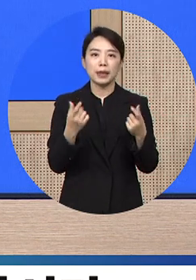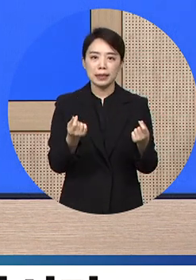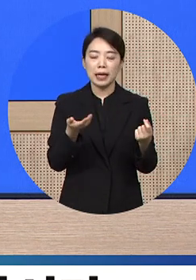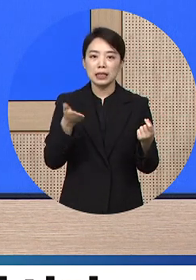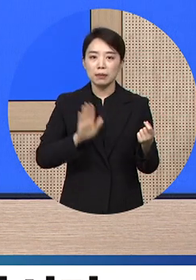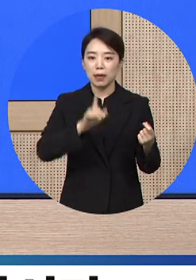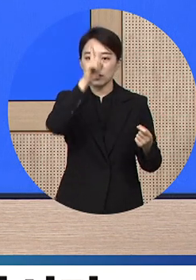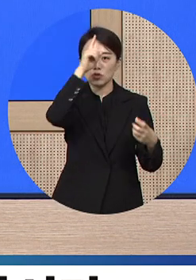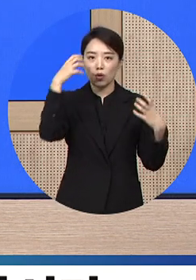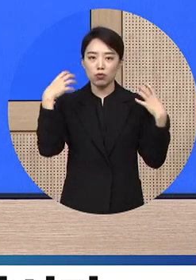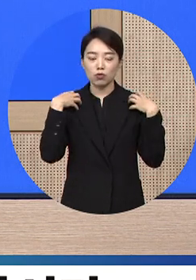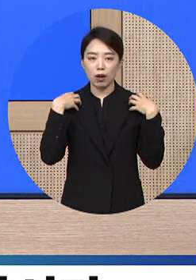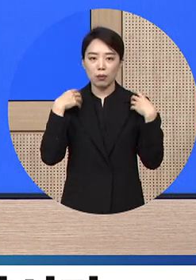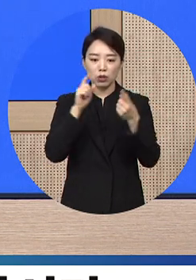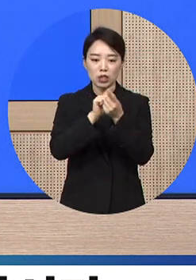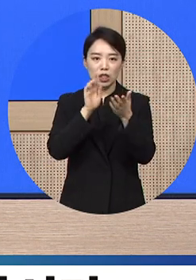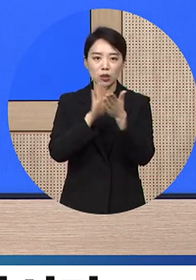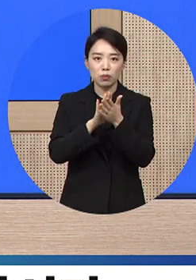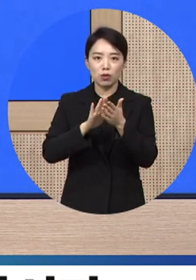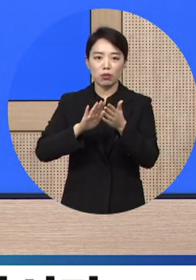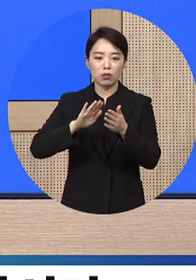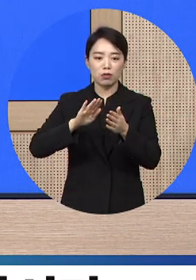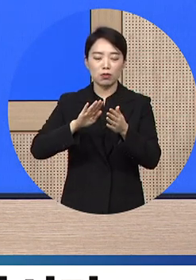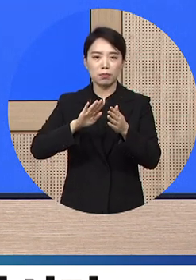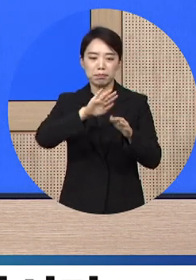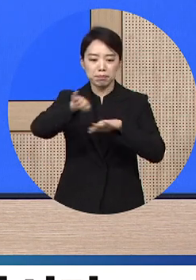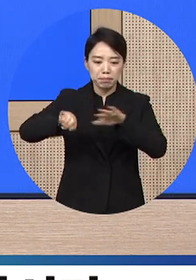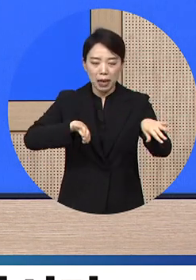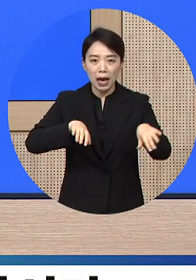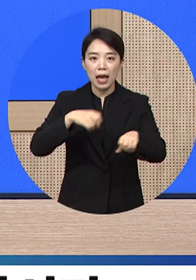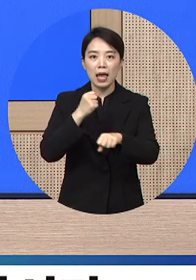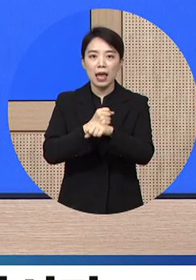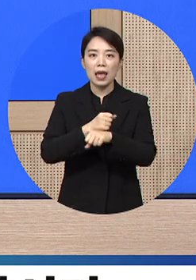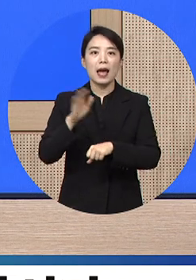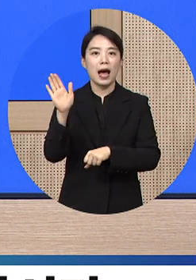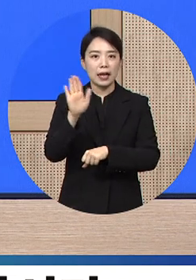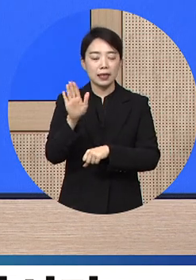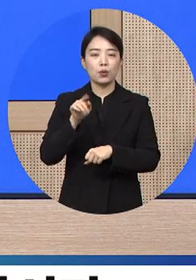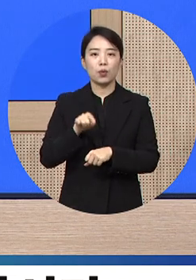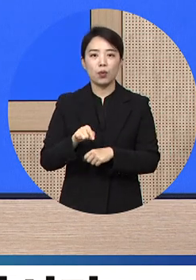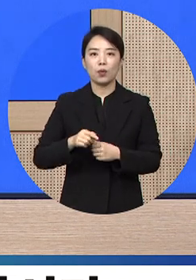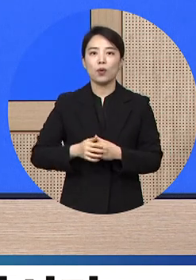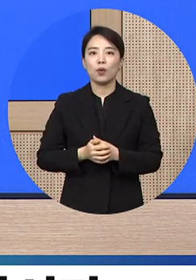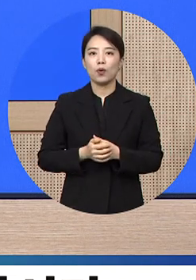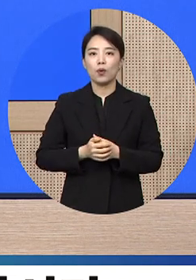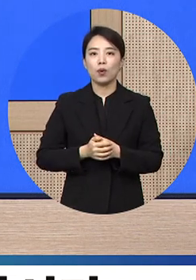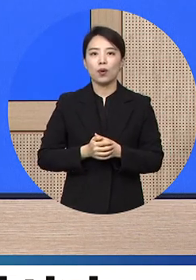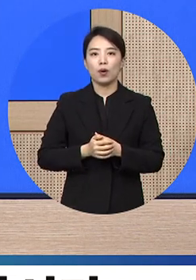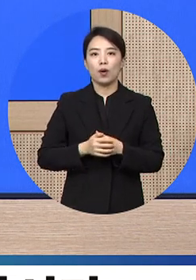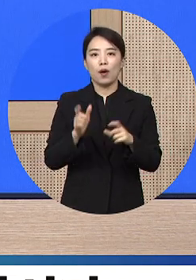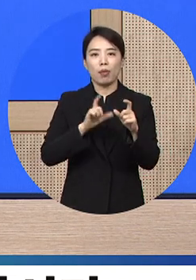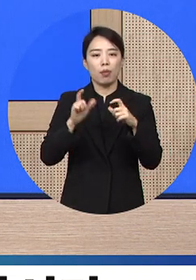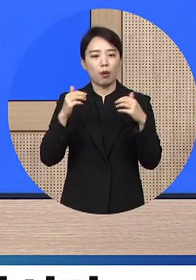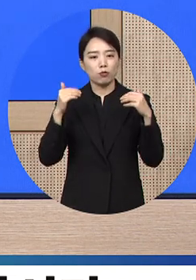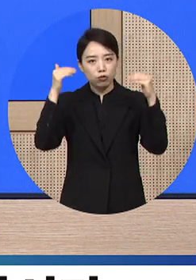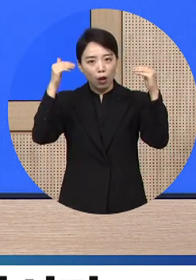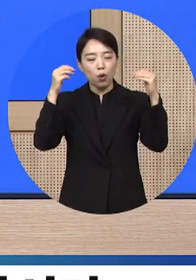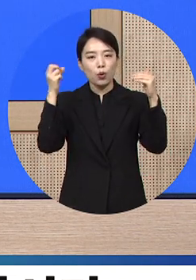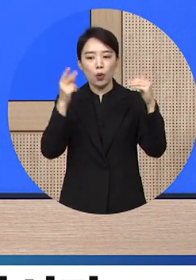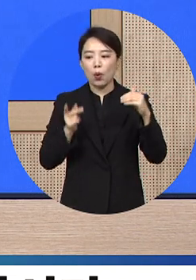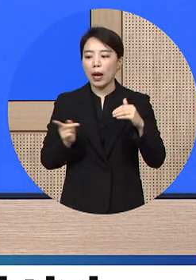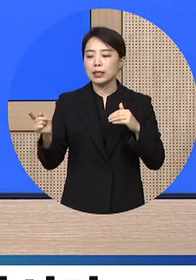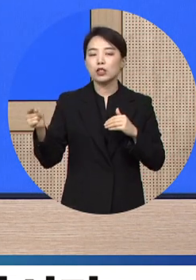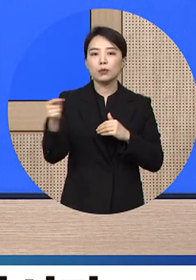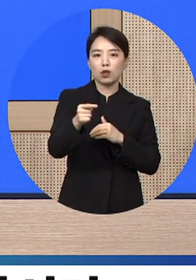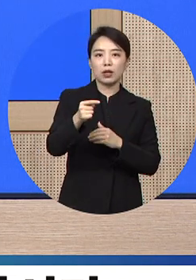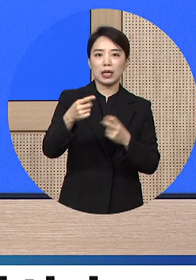정부가 직접적인 또는 압력을 넣어서 하는 개입이 아니라 보다 성숙하고 또 간접적인 방법을